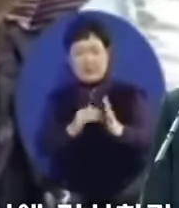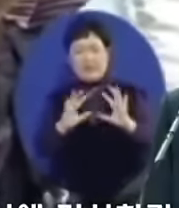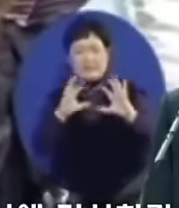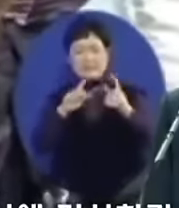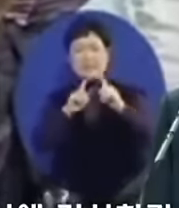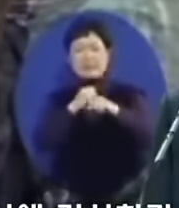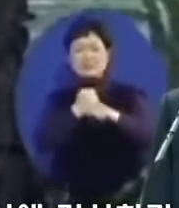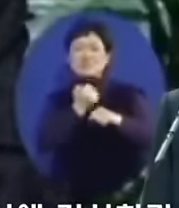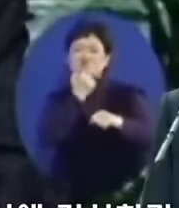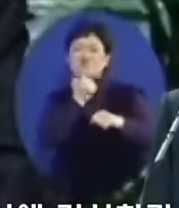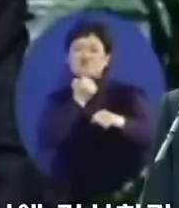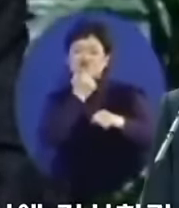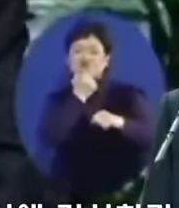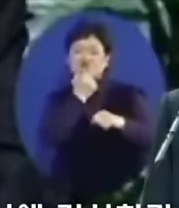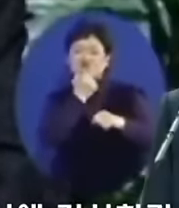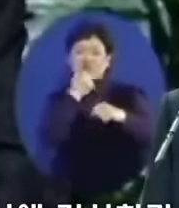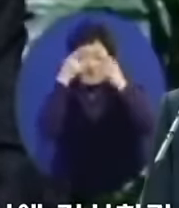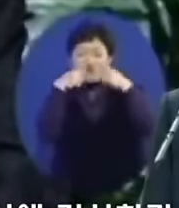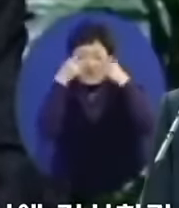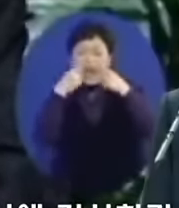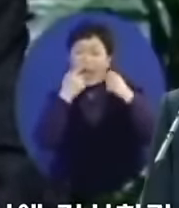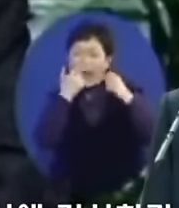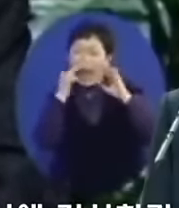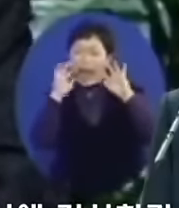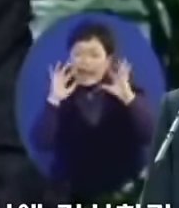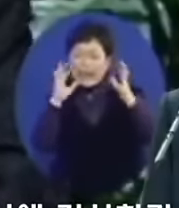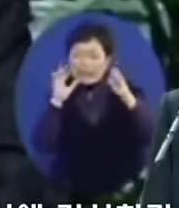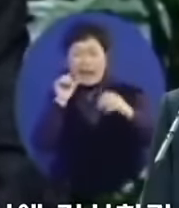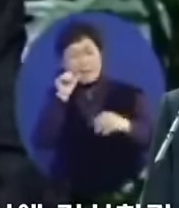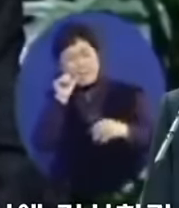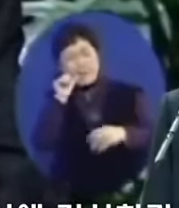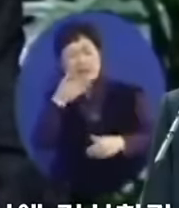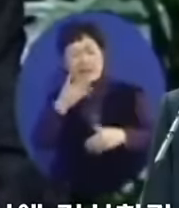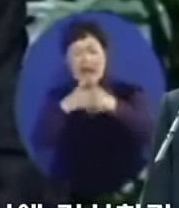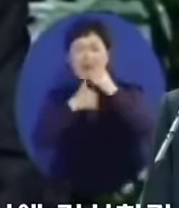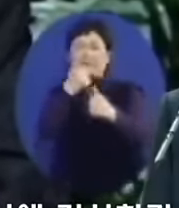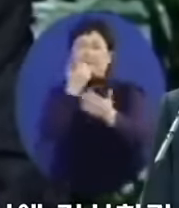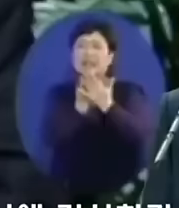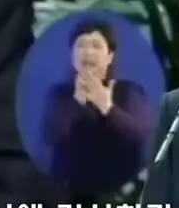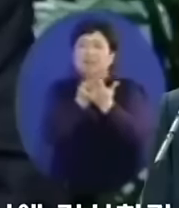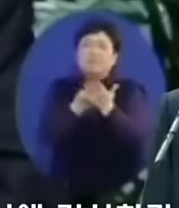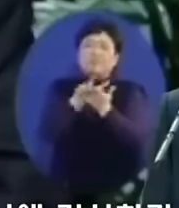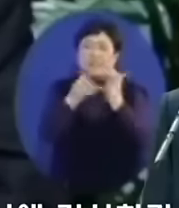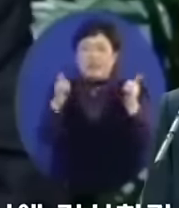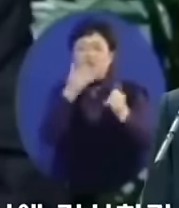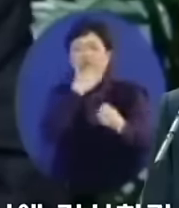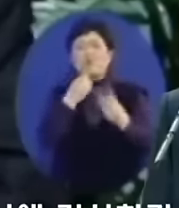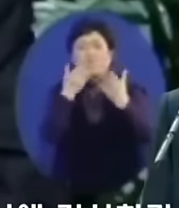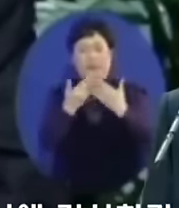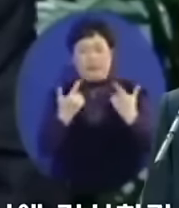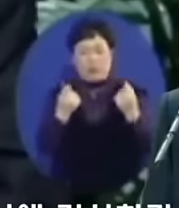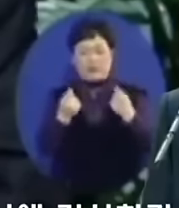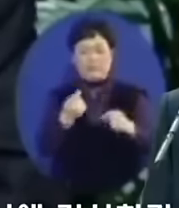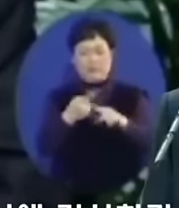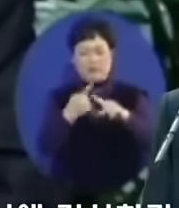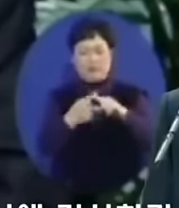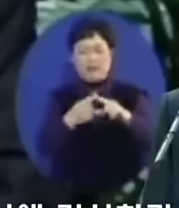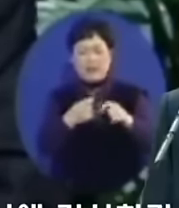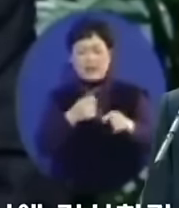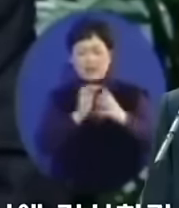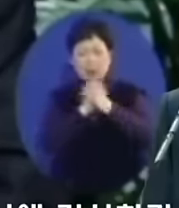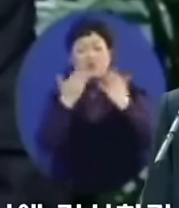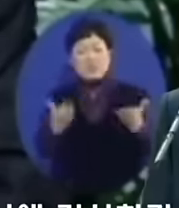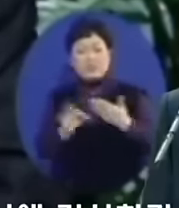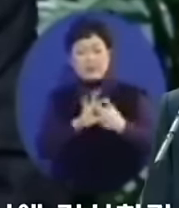말도 우는 애기에게 젖준다고 하나님 앞에 보채는 사람이 은혜를 받고 축복을 받게 되는 것입니다. 그러므로 기도를